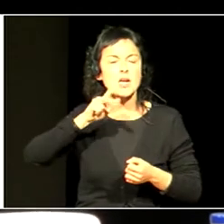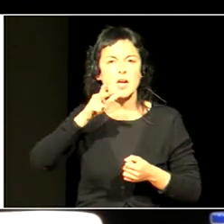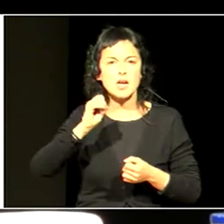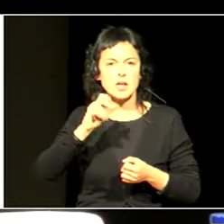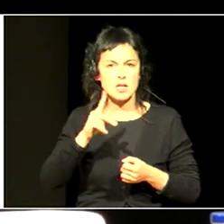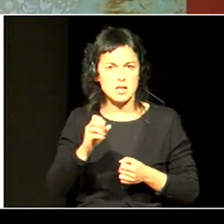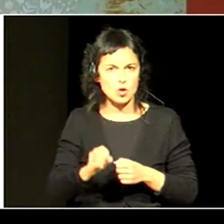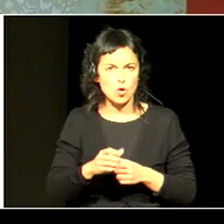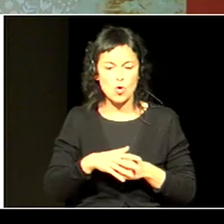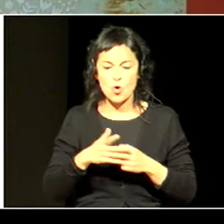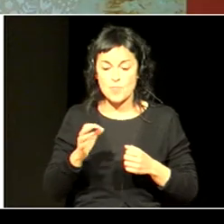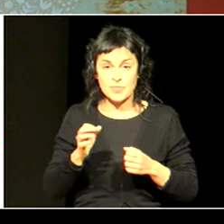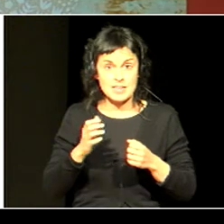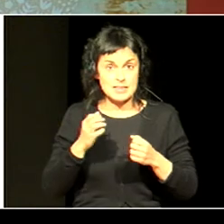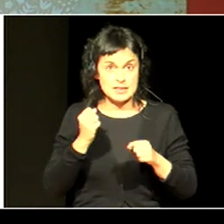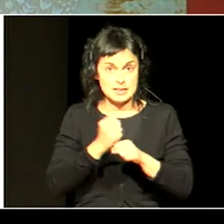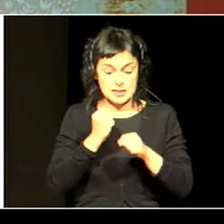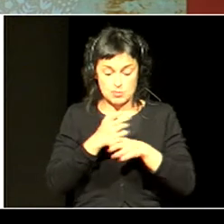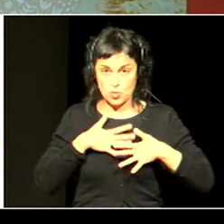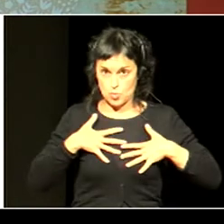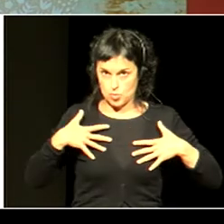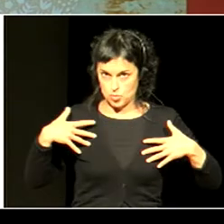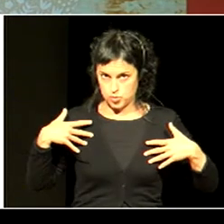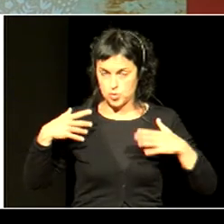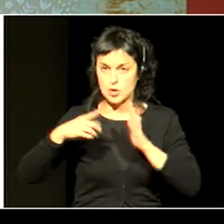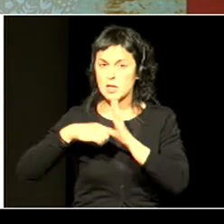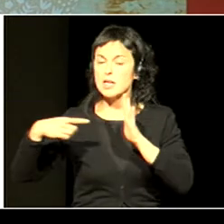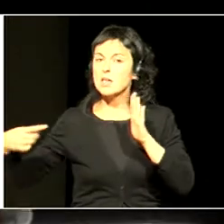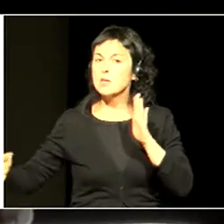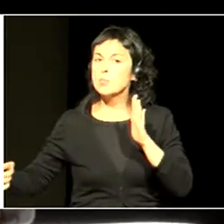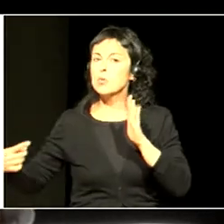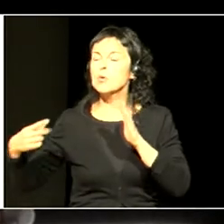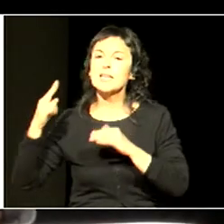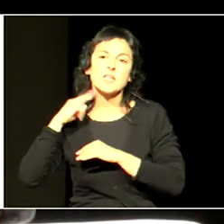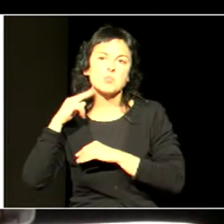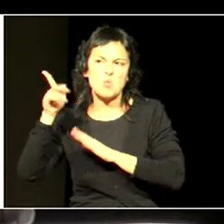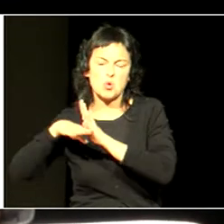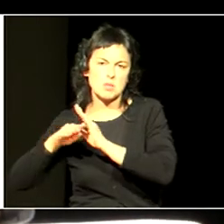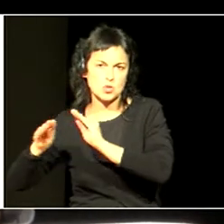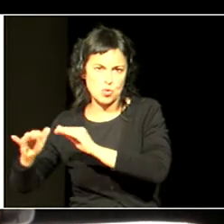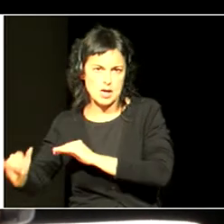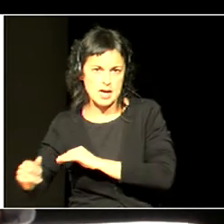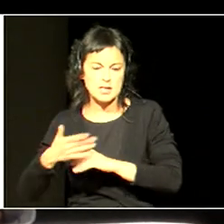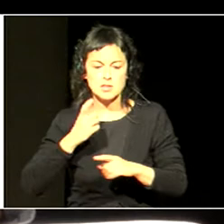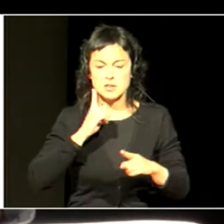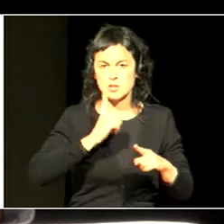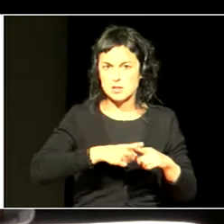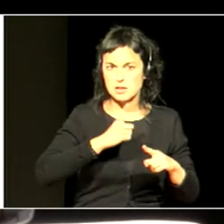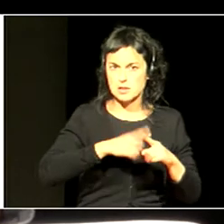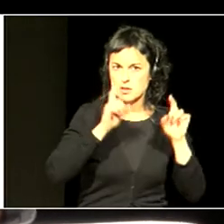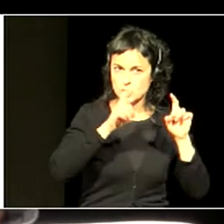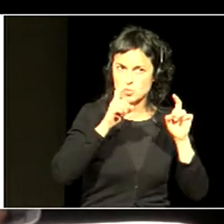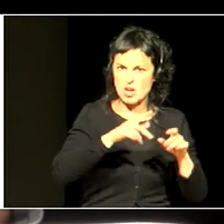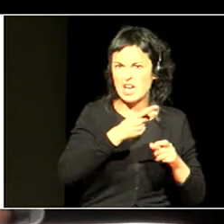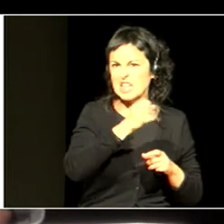emozioia lantzen dugunean, diputazioia, Gipuzkoako diputazioia dauko programa bat, sexu hezkuntza lantzen dugunean, badagoz, bai Kilimak